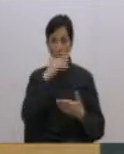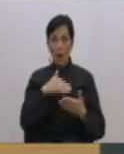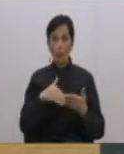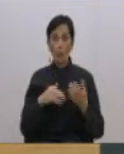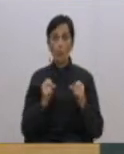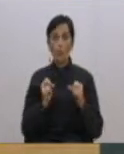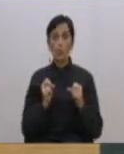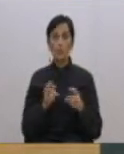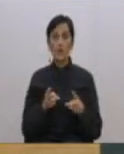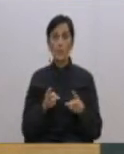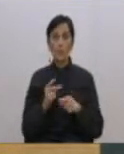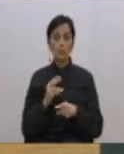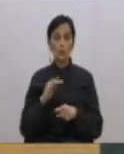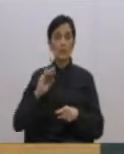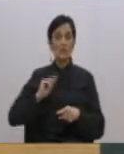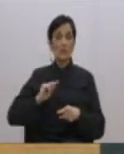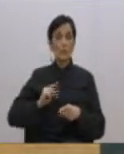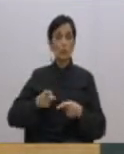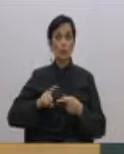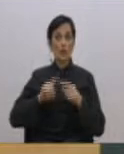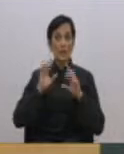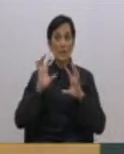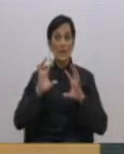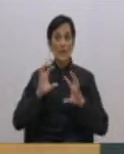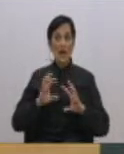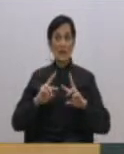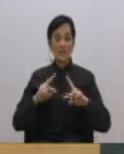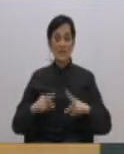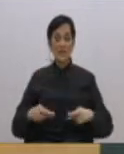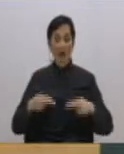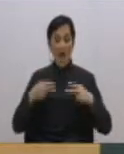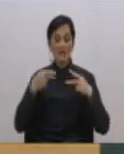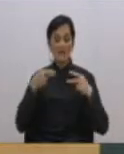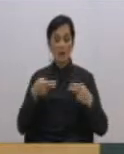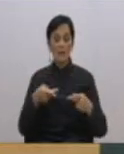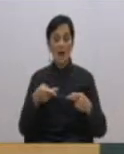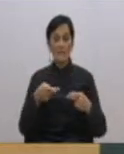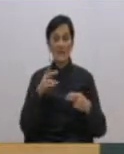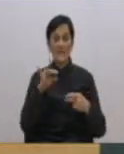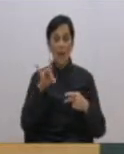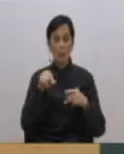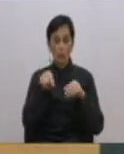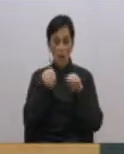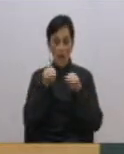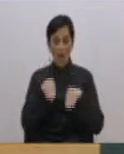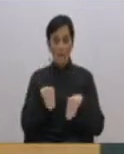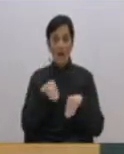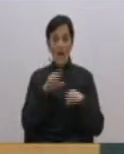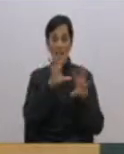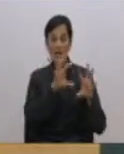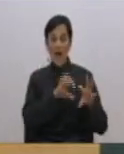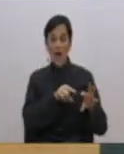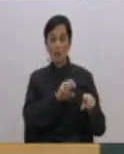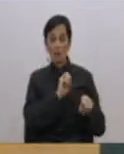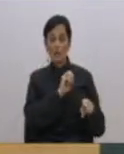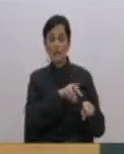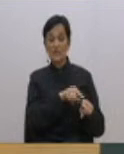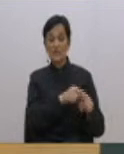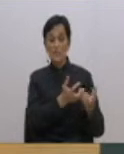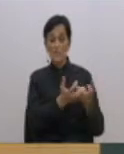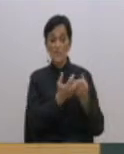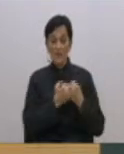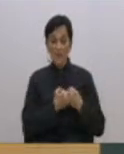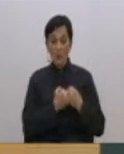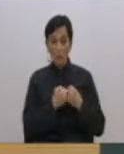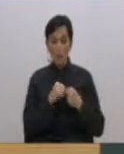tolebi, sam sa huri, sa hem canon iz gardanova, debuleba și ceai zera. Do vidre, canon deblo bam strula dikne boda mi rebuli,